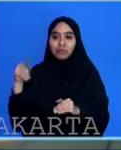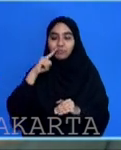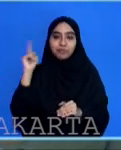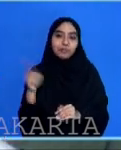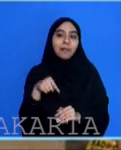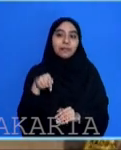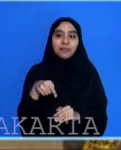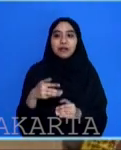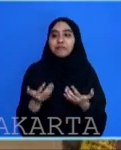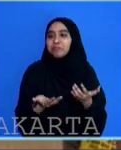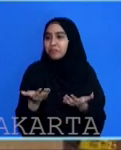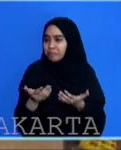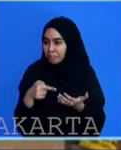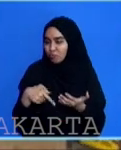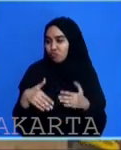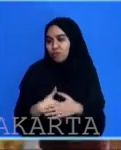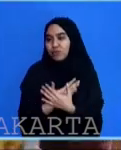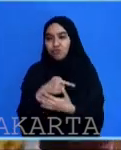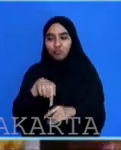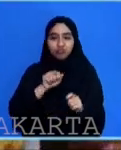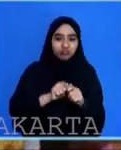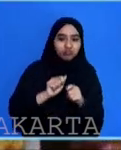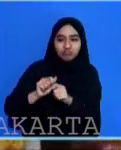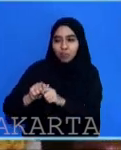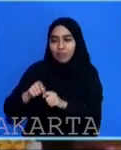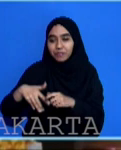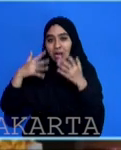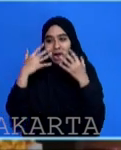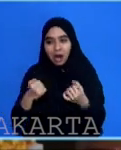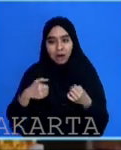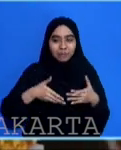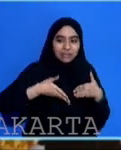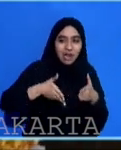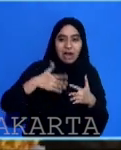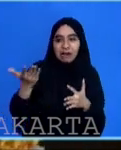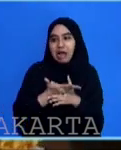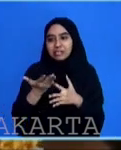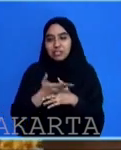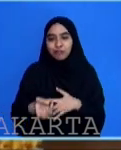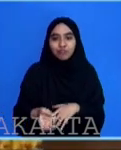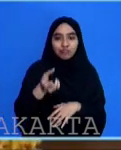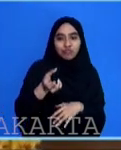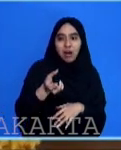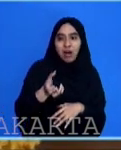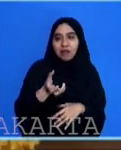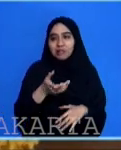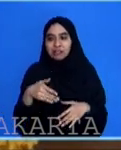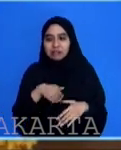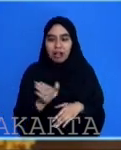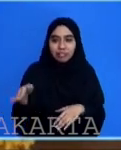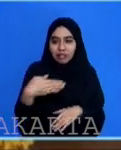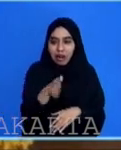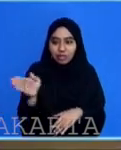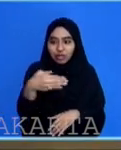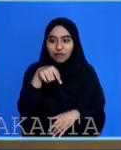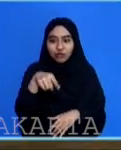begitu tidak start. Ruas Jalan Tawangalang ini diharapkan mampu mempermudah akses serta menambah alternatif jalur bagi para wisatawan